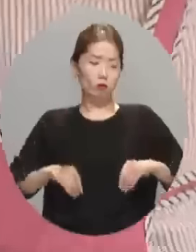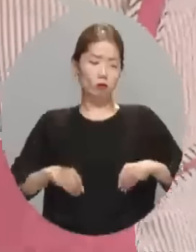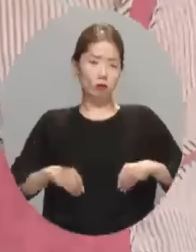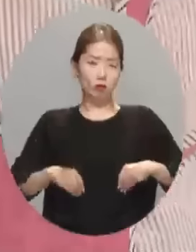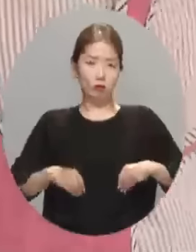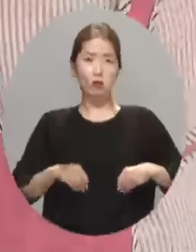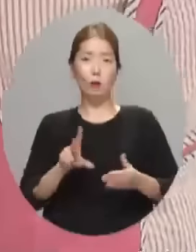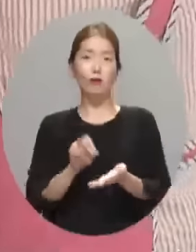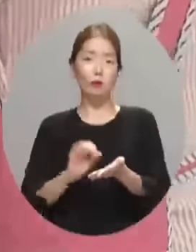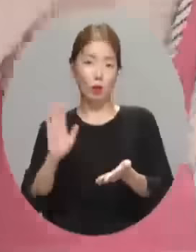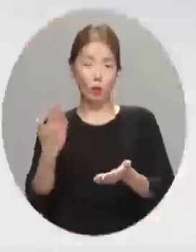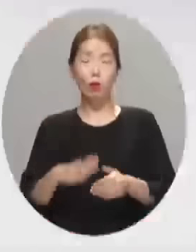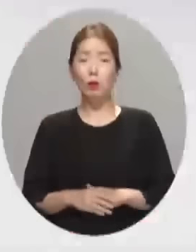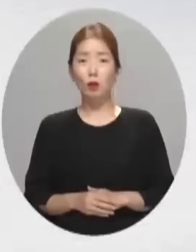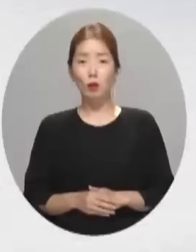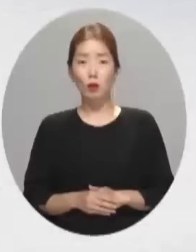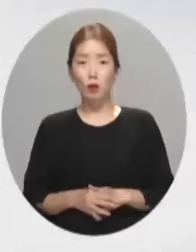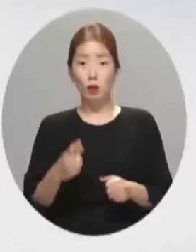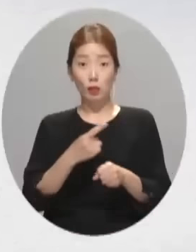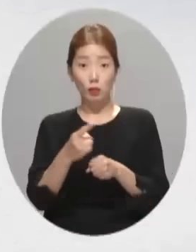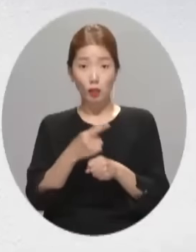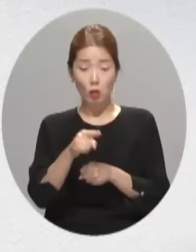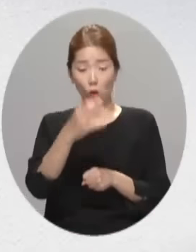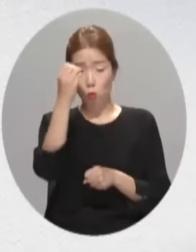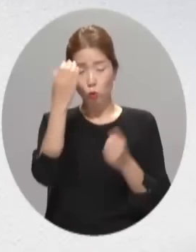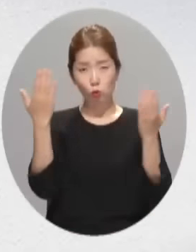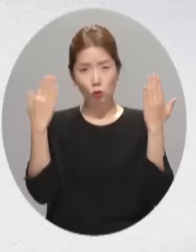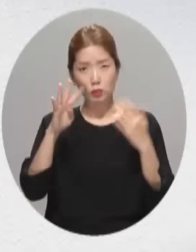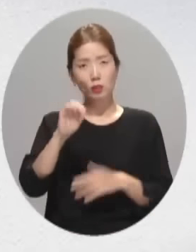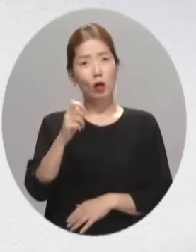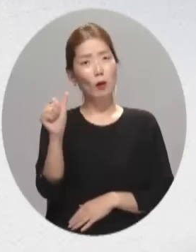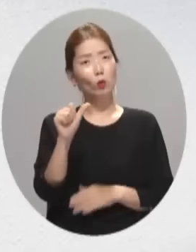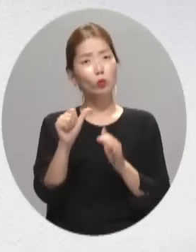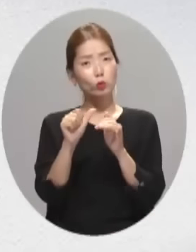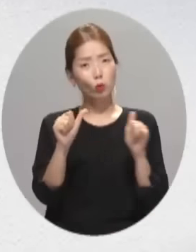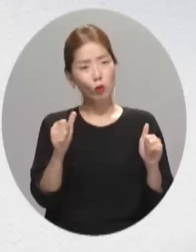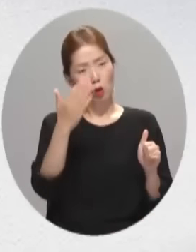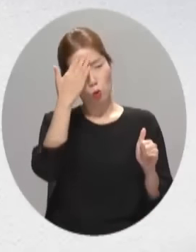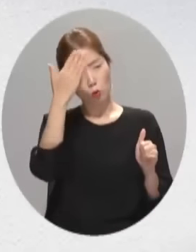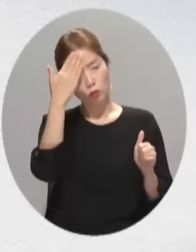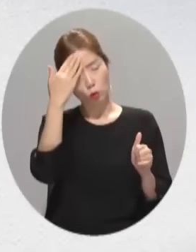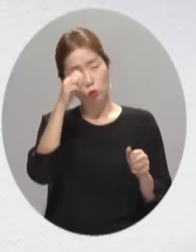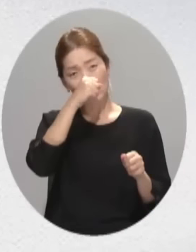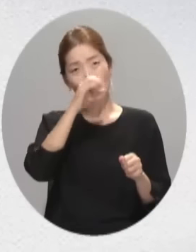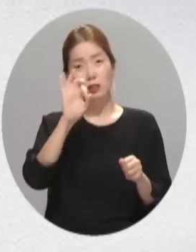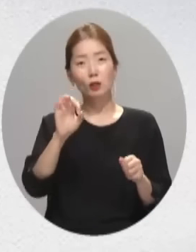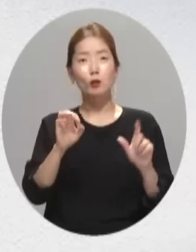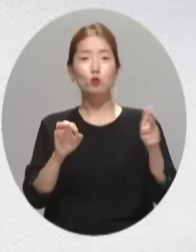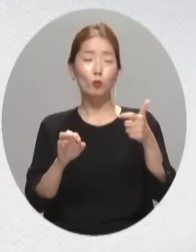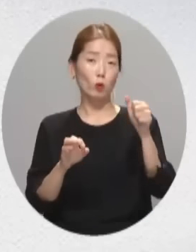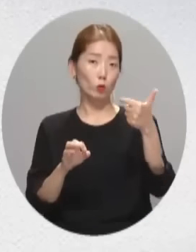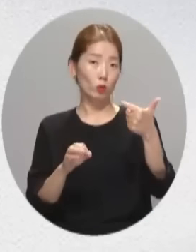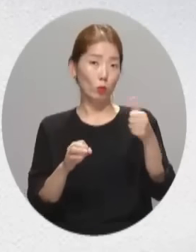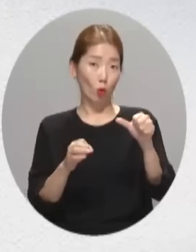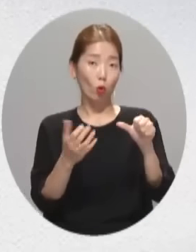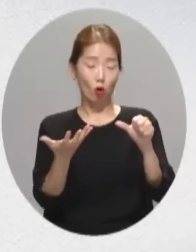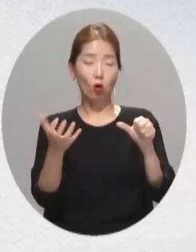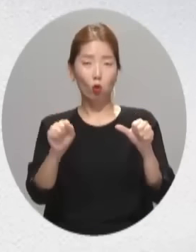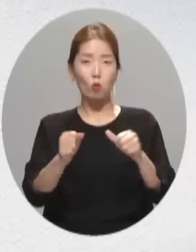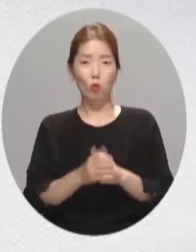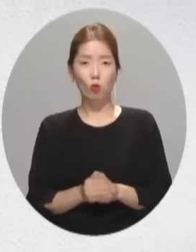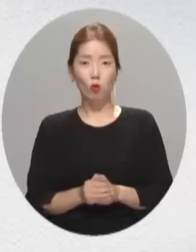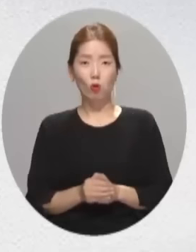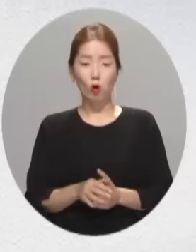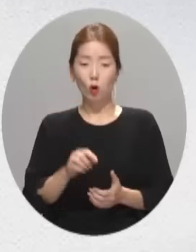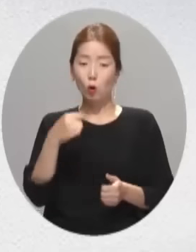있었기 때문입니다. 내년 도내 고등학생 4만 5천여 명의 무상교육 예산은 655억 원.